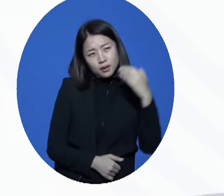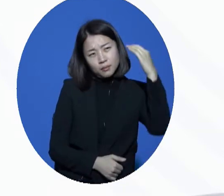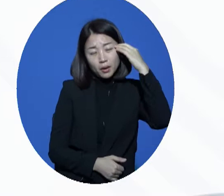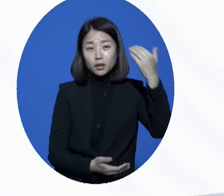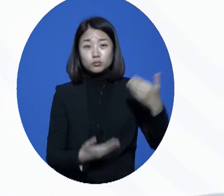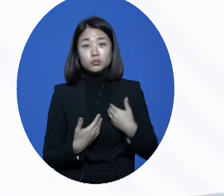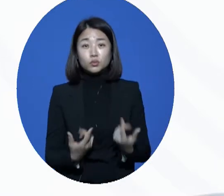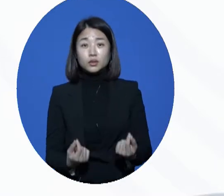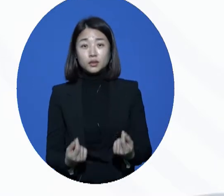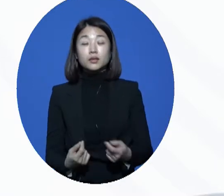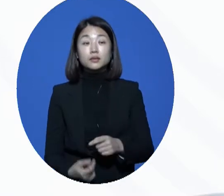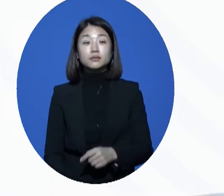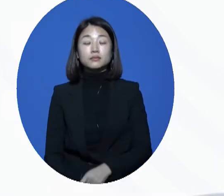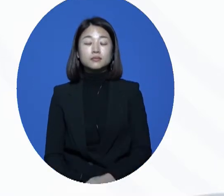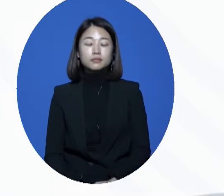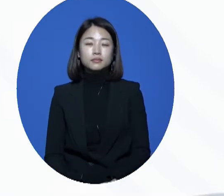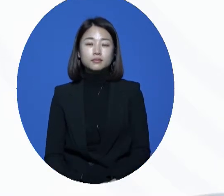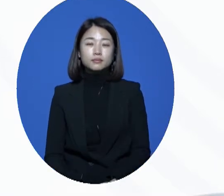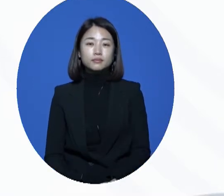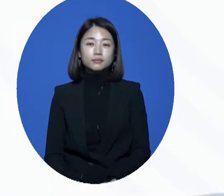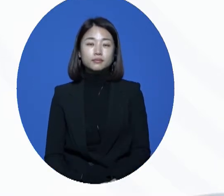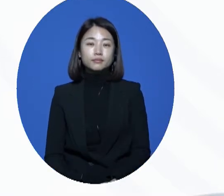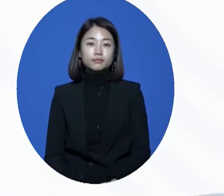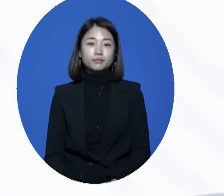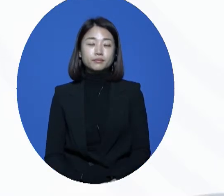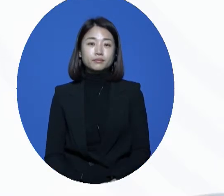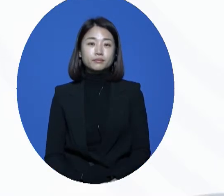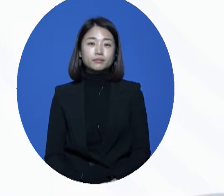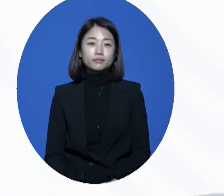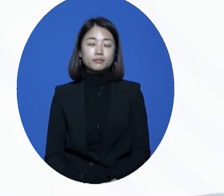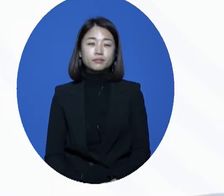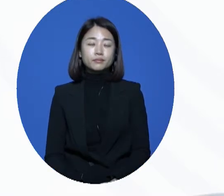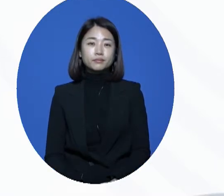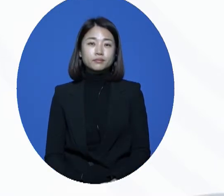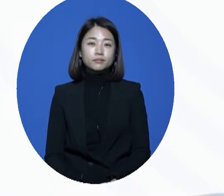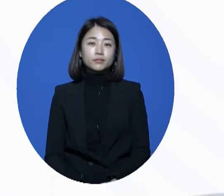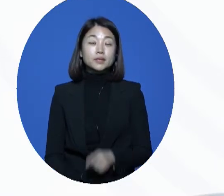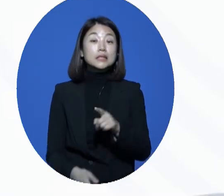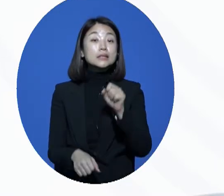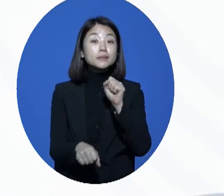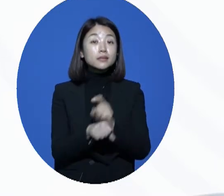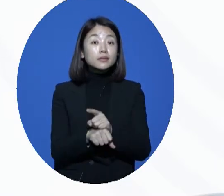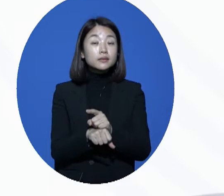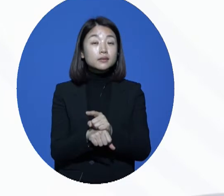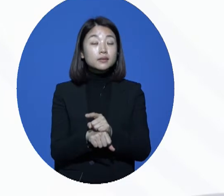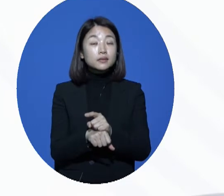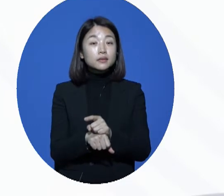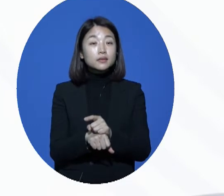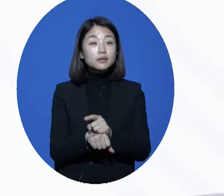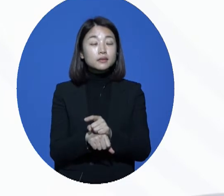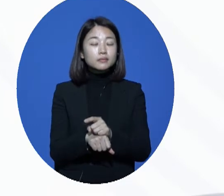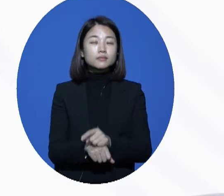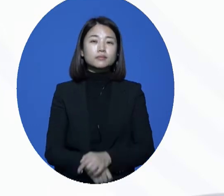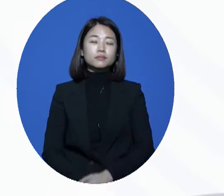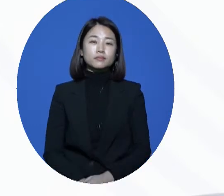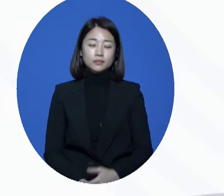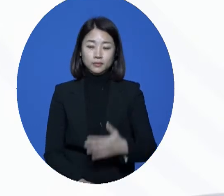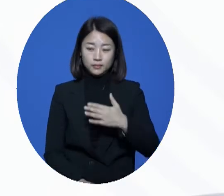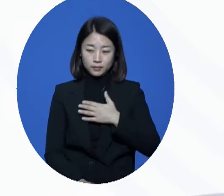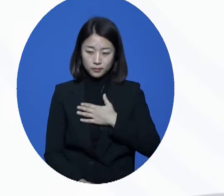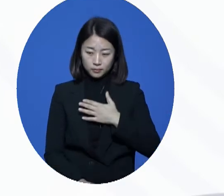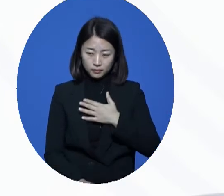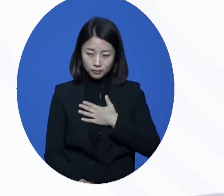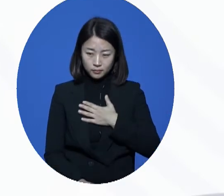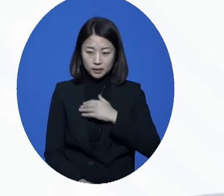있는 거다라고 상당히 본질적인 이야기를 해주었습니다. 이미 우리는 생애 전체에서 자신의